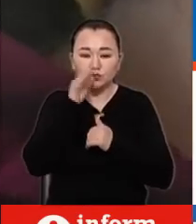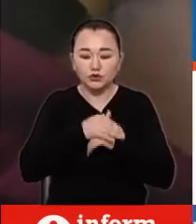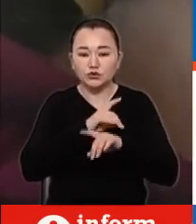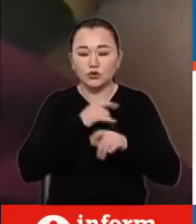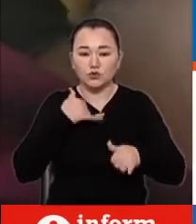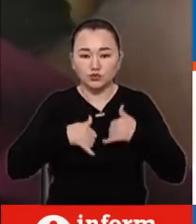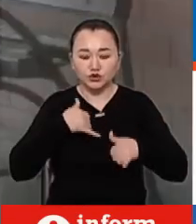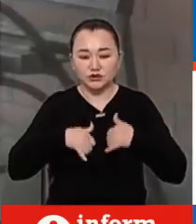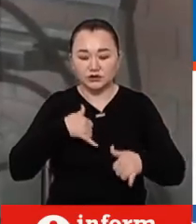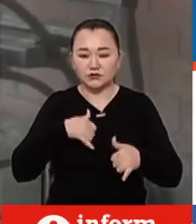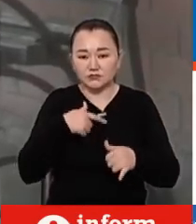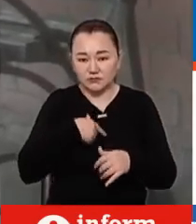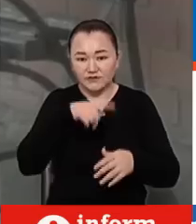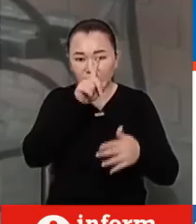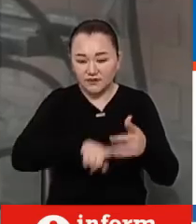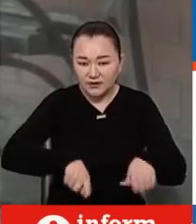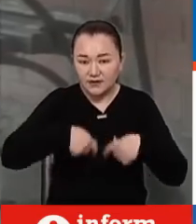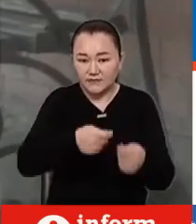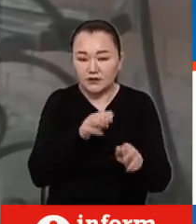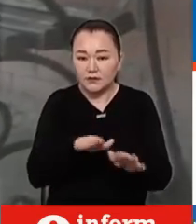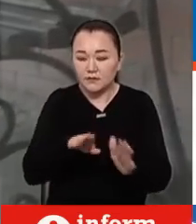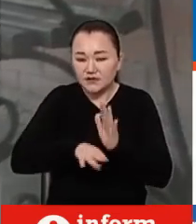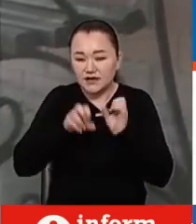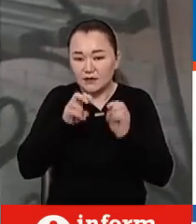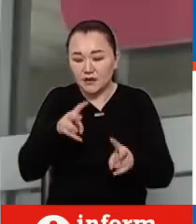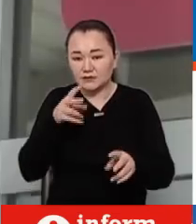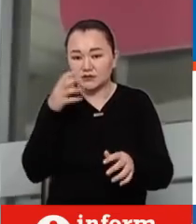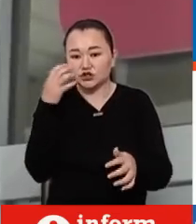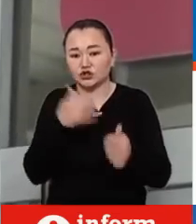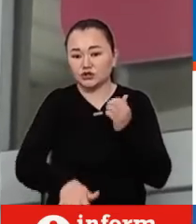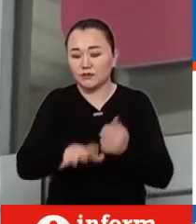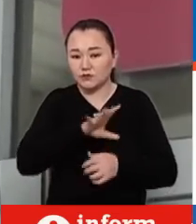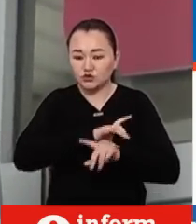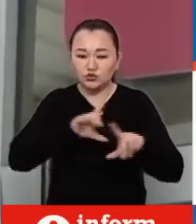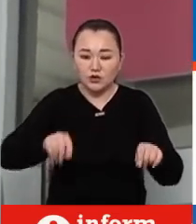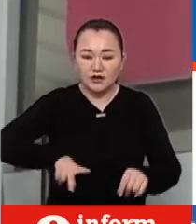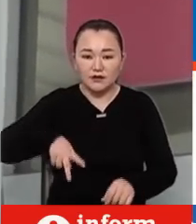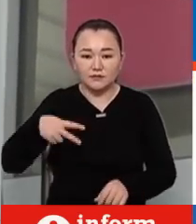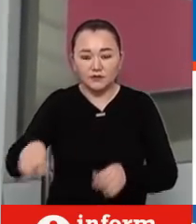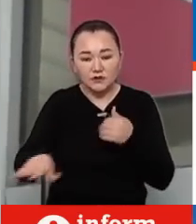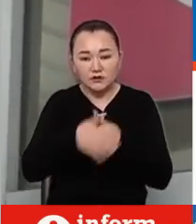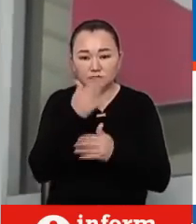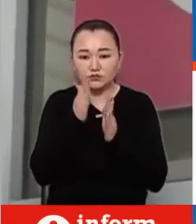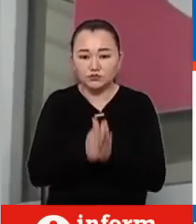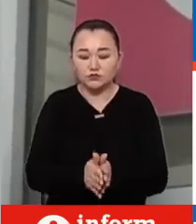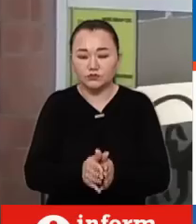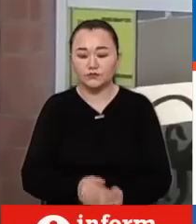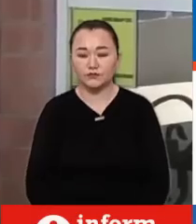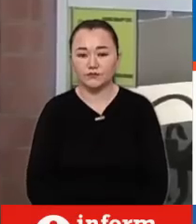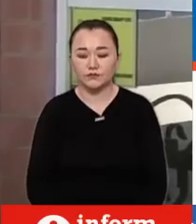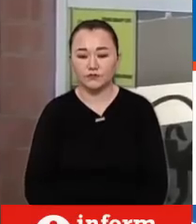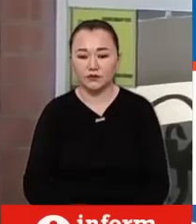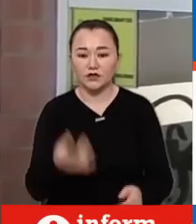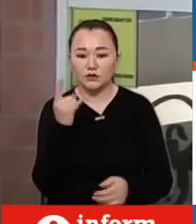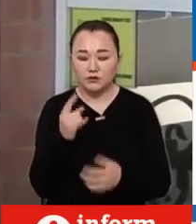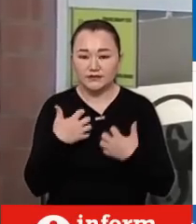сеніп тапсырғанбыз дейді. Сондықтан олар балалардың қауіпсіздігіне бейқам қараған мектеп әкімшілігін жазаға тартуды талап етіп отыр. Сосын